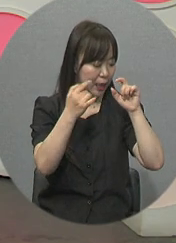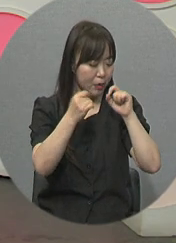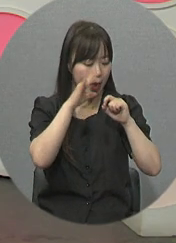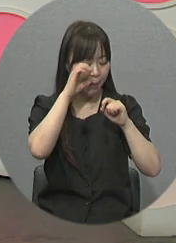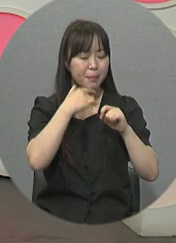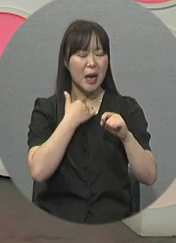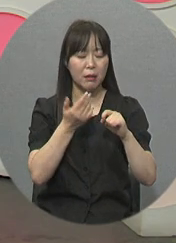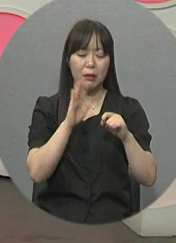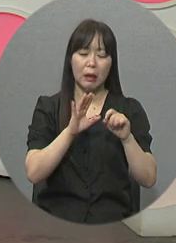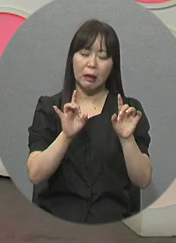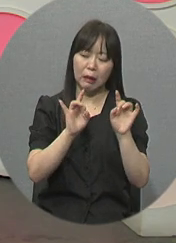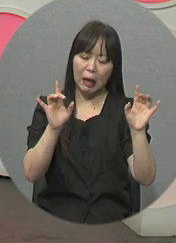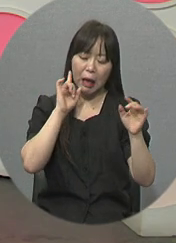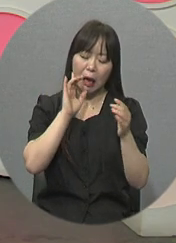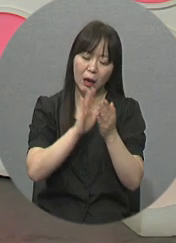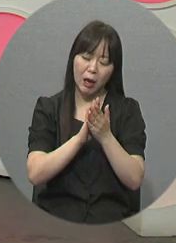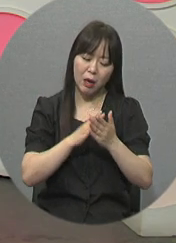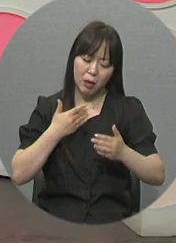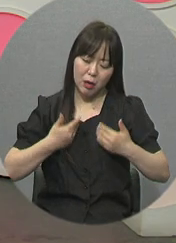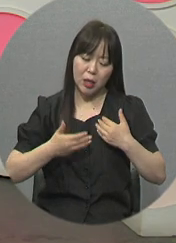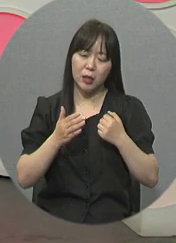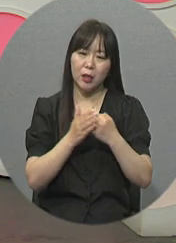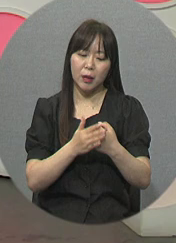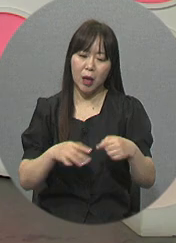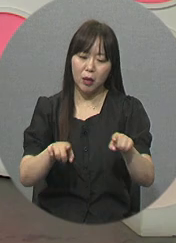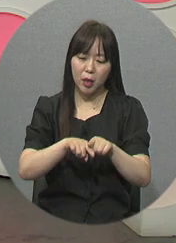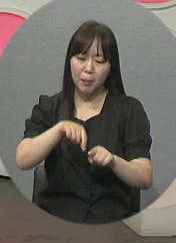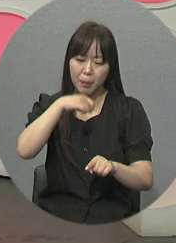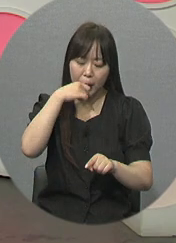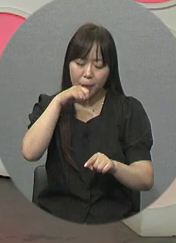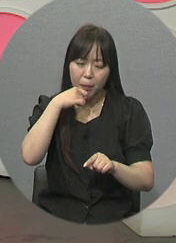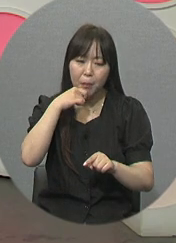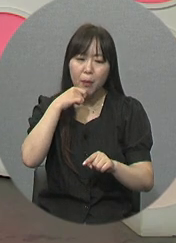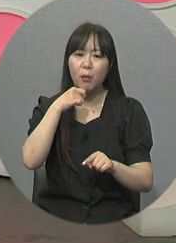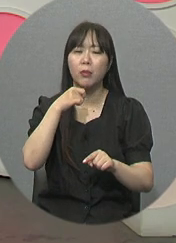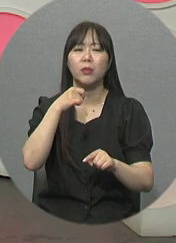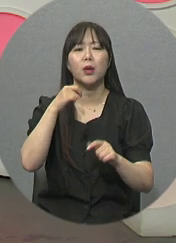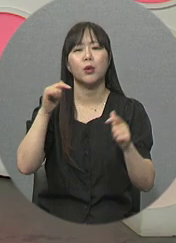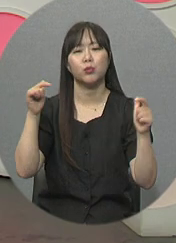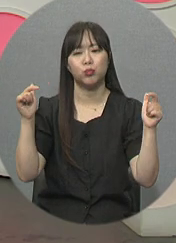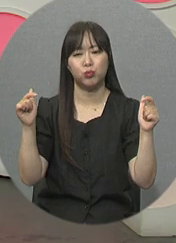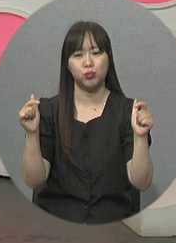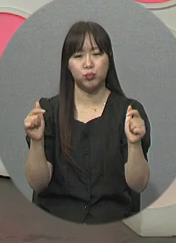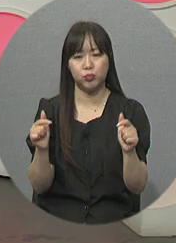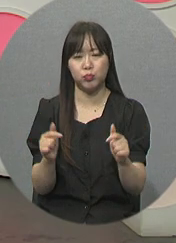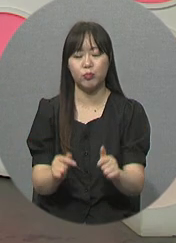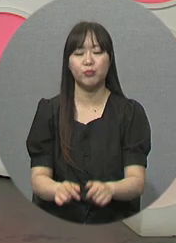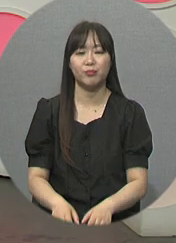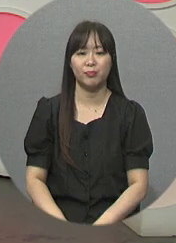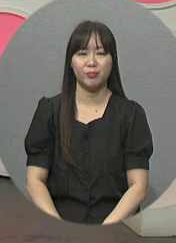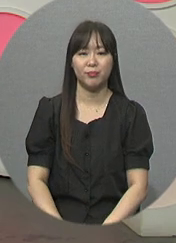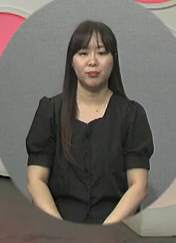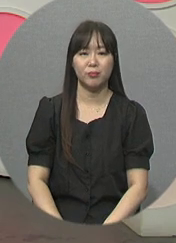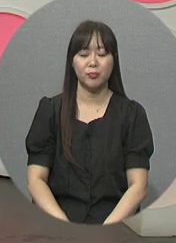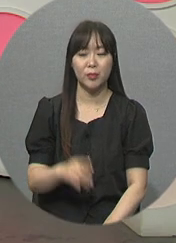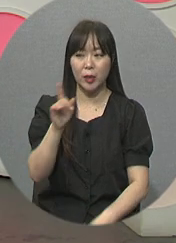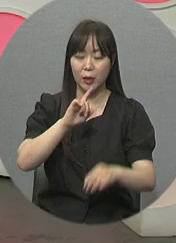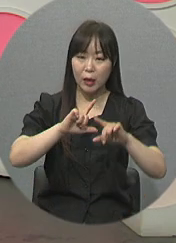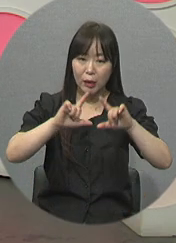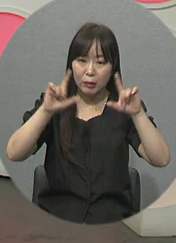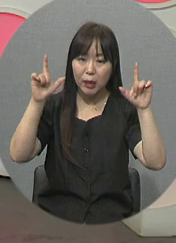각자 일이 바쁘다 보니 같이 밥 먹는 일이 손에 꼽힐 만큼 적었습니다.